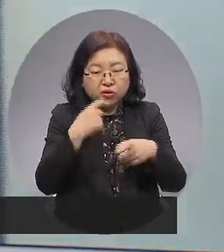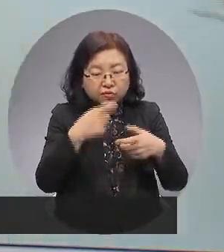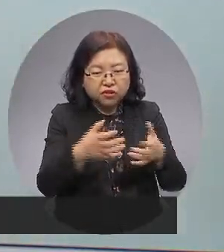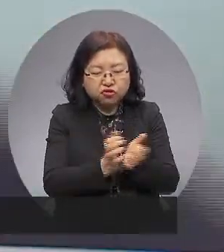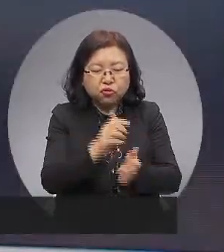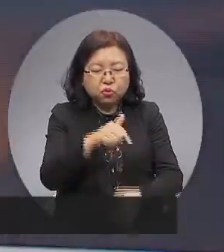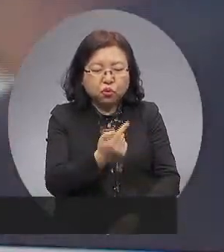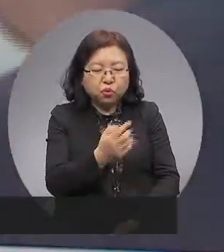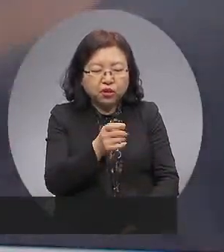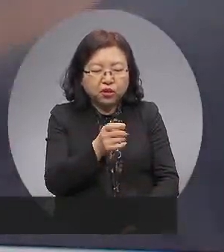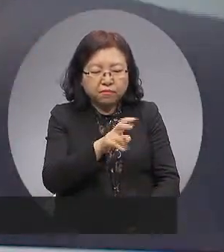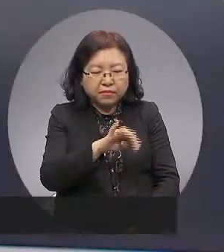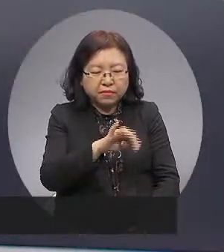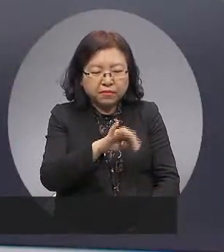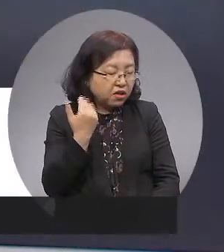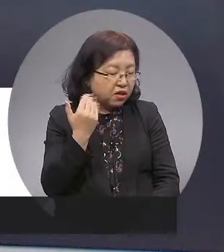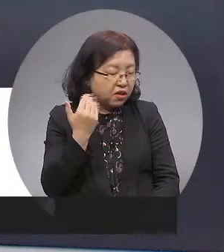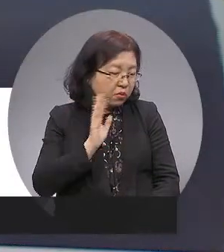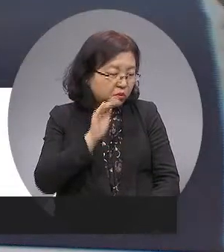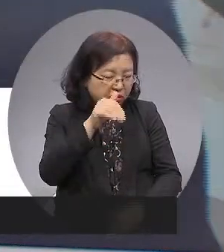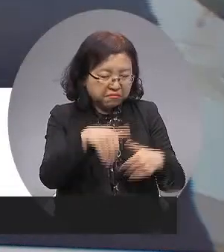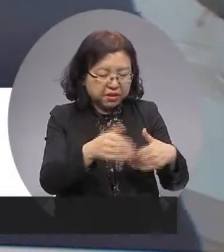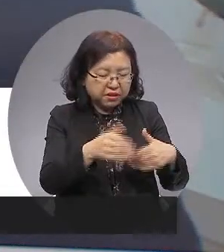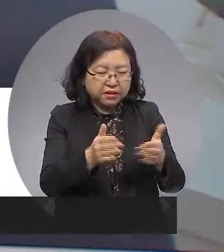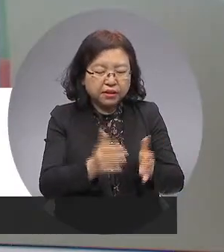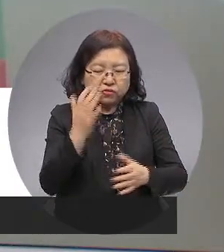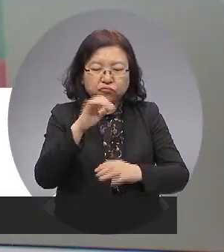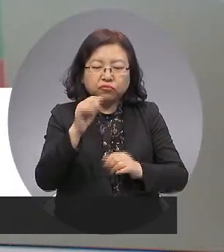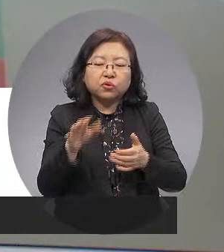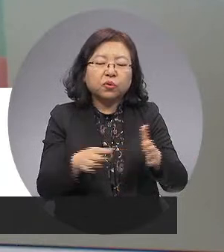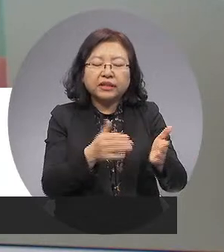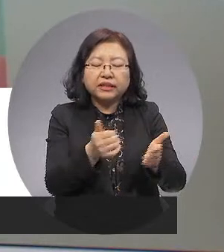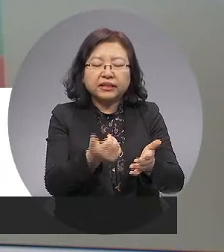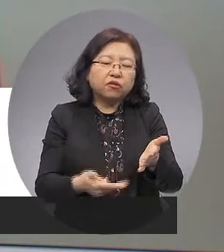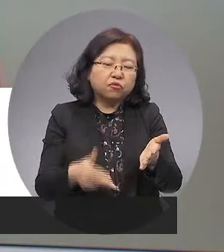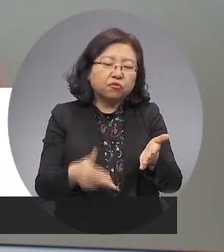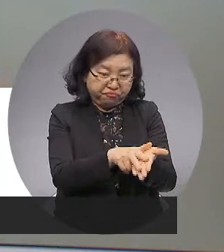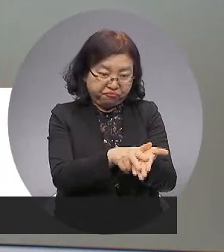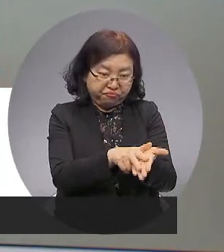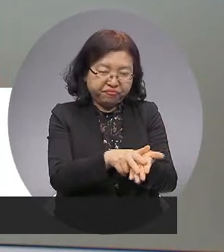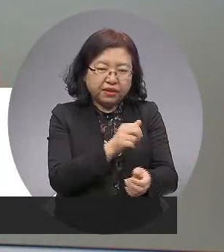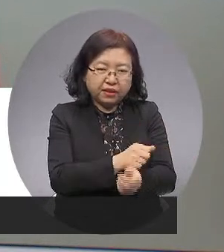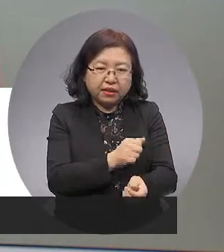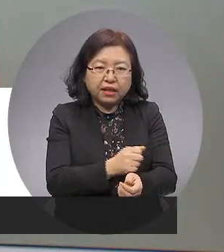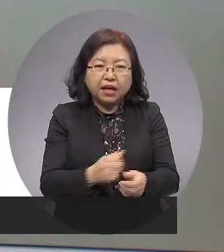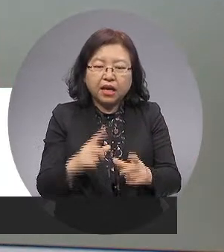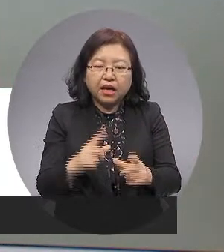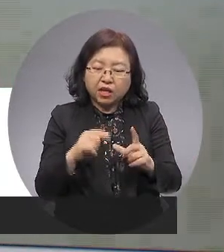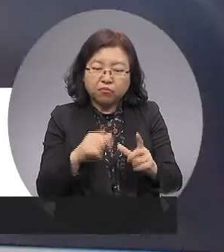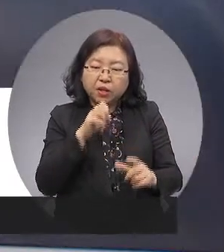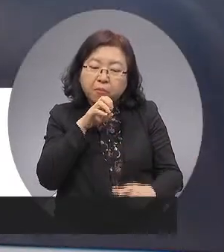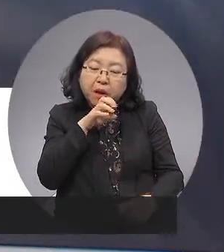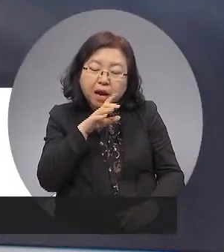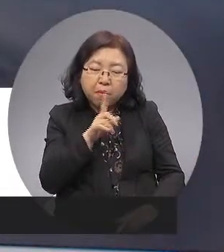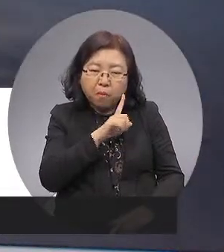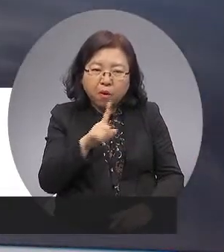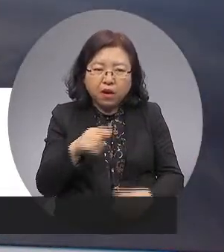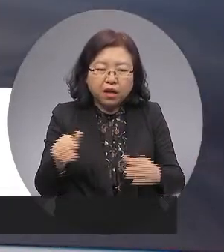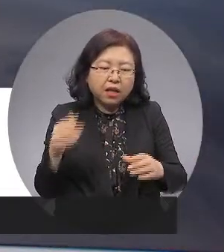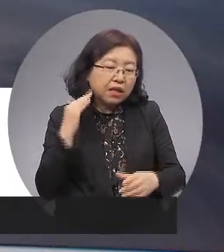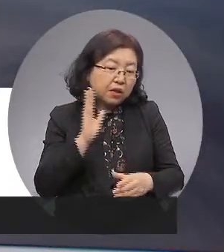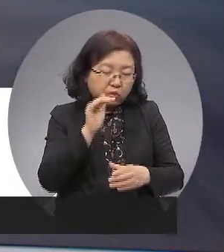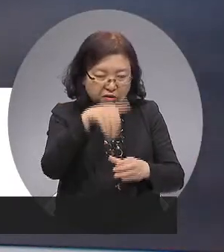더불어민주당 노영민 전 대통령 비서실장이 충북도지사 예비후보로 등록하면서 일각에서 나오는 대선